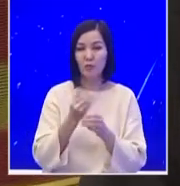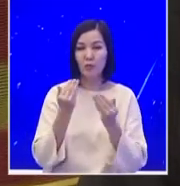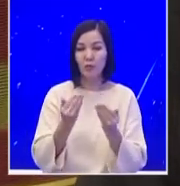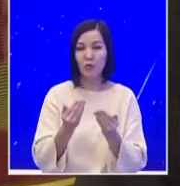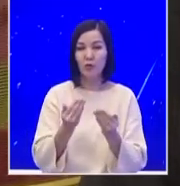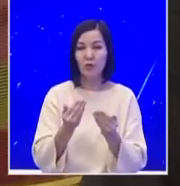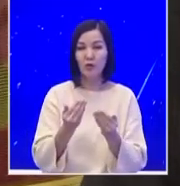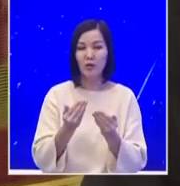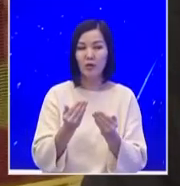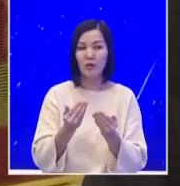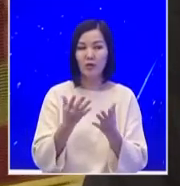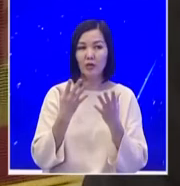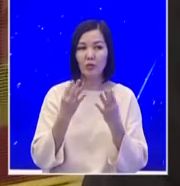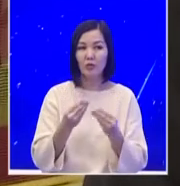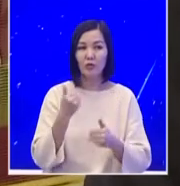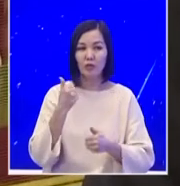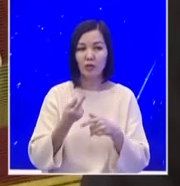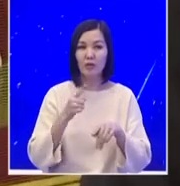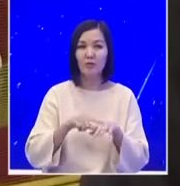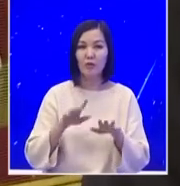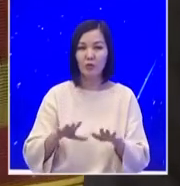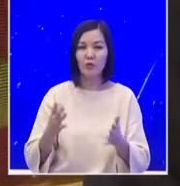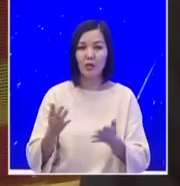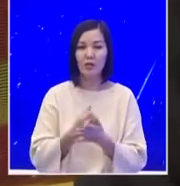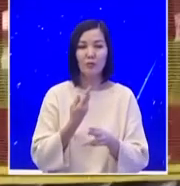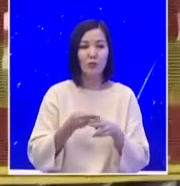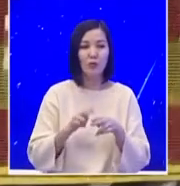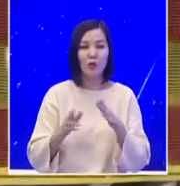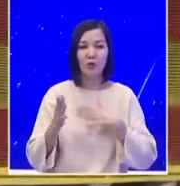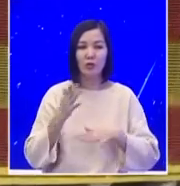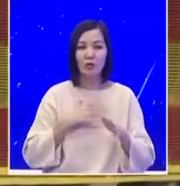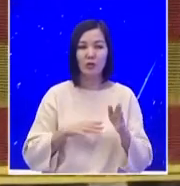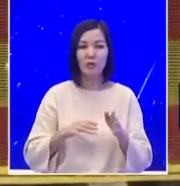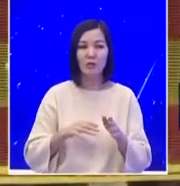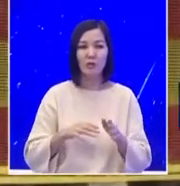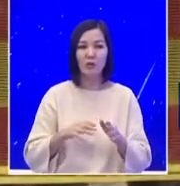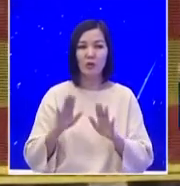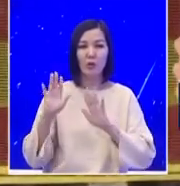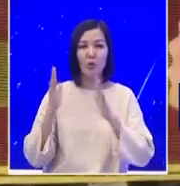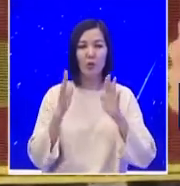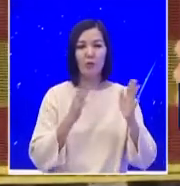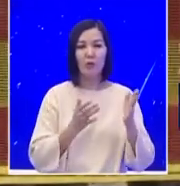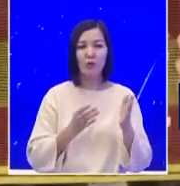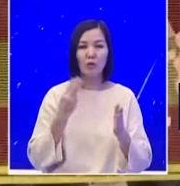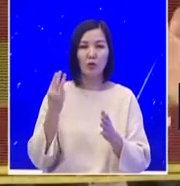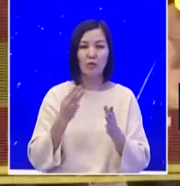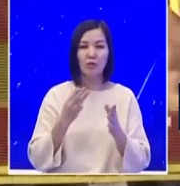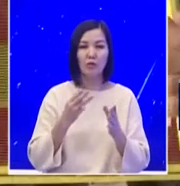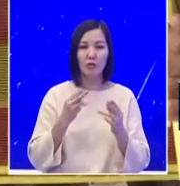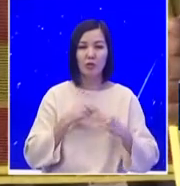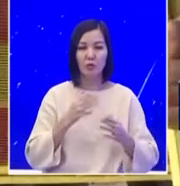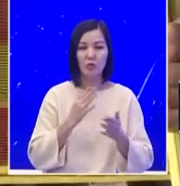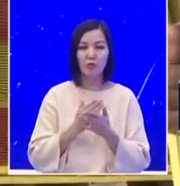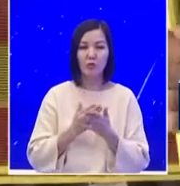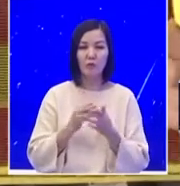бүгінгі күнде, я бүгінгі жарыста 1-ші орын алдым. Өте қуаныштымын. Мен өзім орман шаруашылығында жұмыс істеймін, жұмысқа да шаңғымен барам.